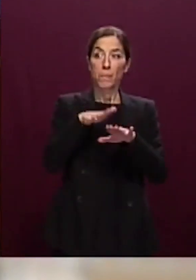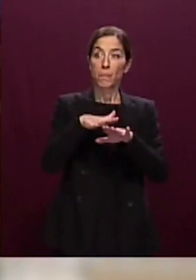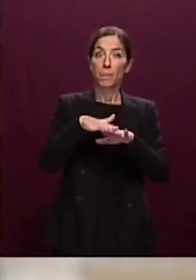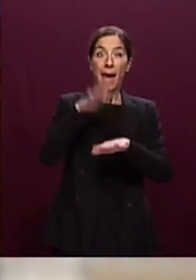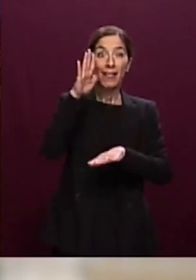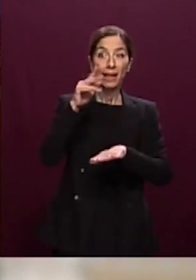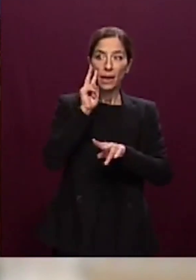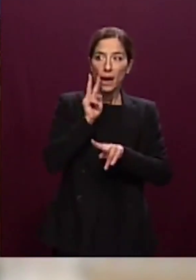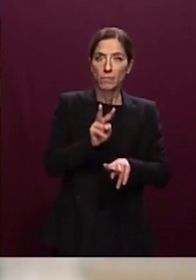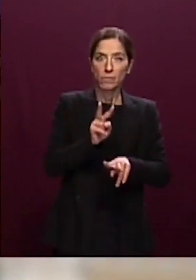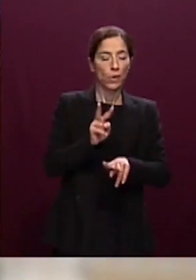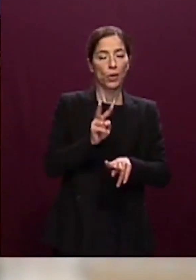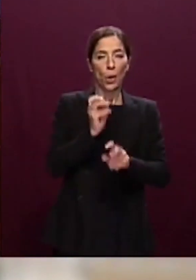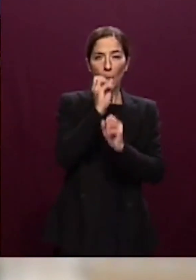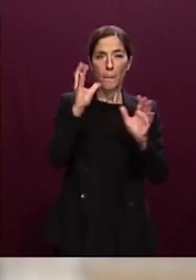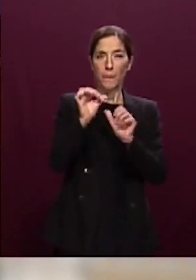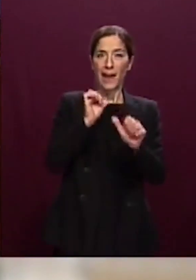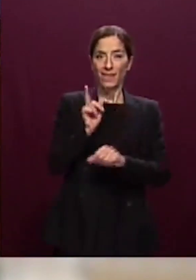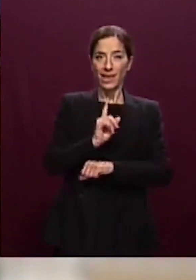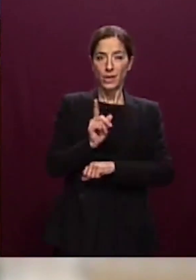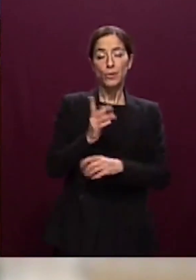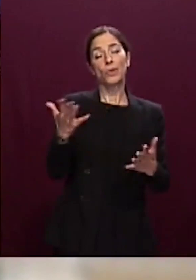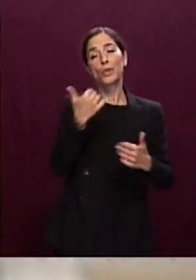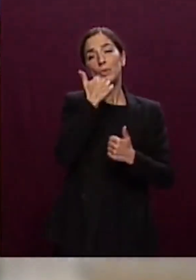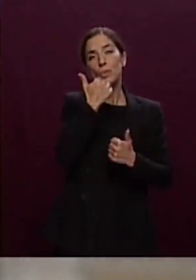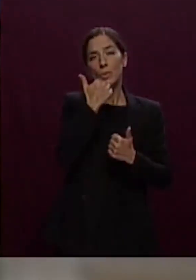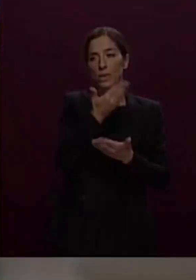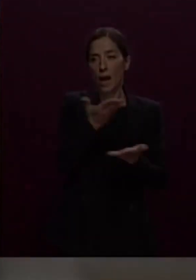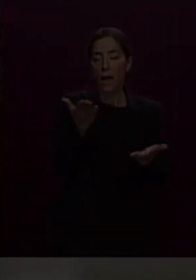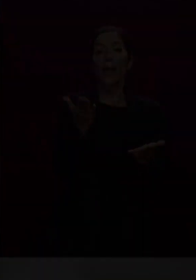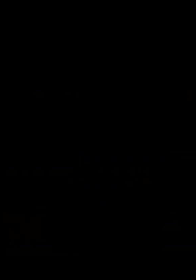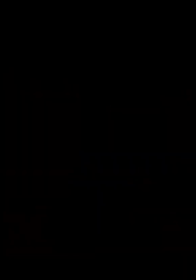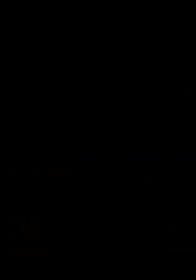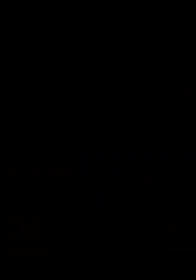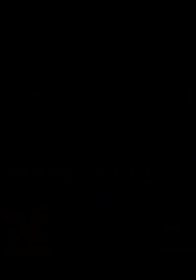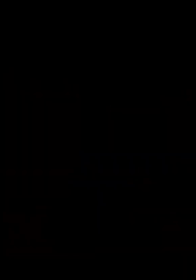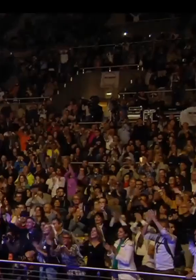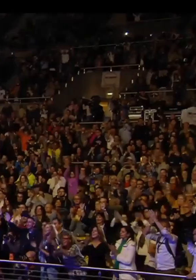e quindi mi scuso con voi e vi ringrazio per la vostra pazienza